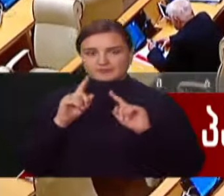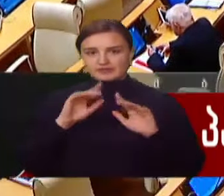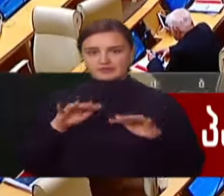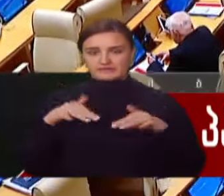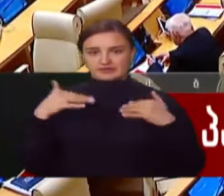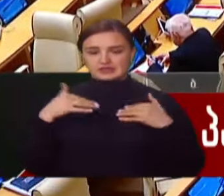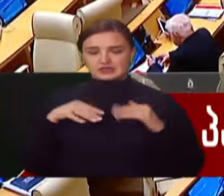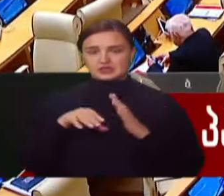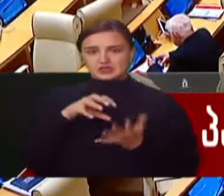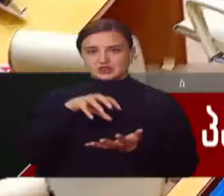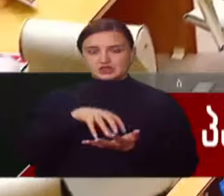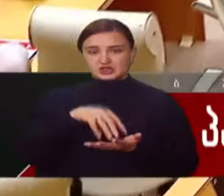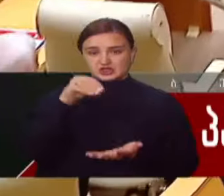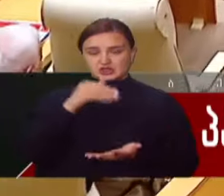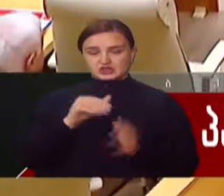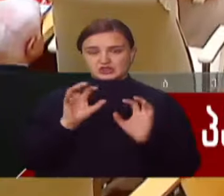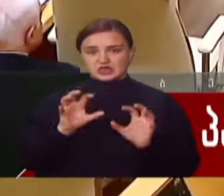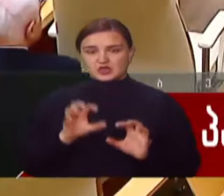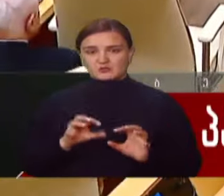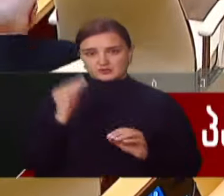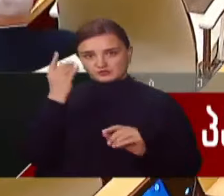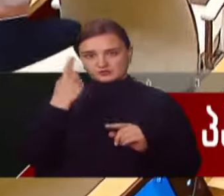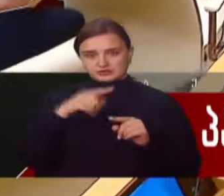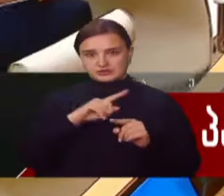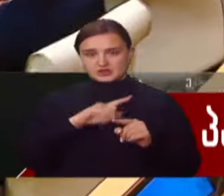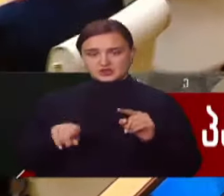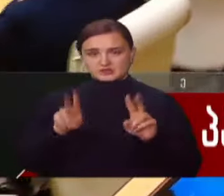გირჩის საკანონმდებლო ინიციატივა დაჩქარებული წესით